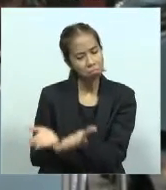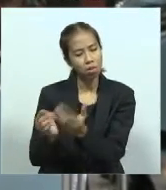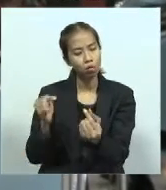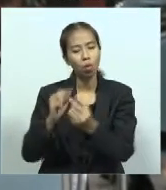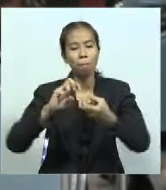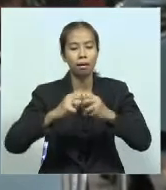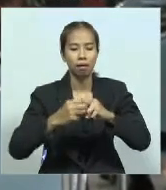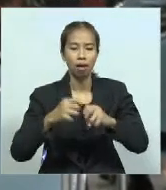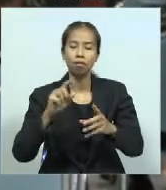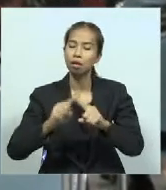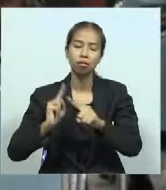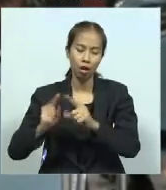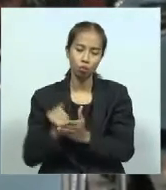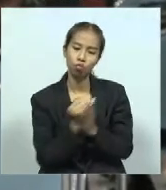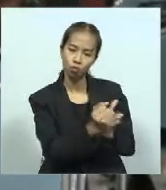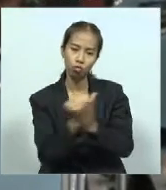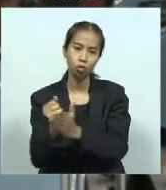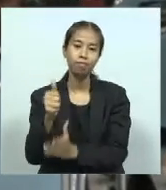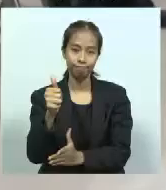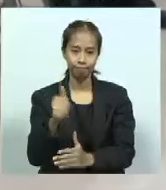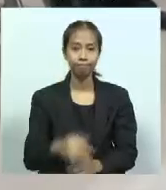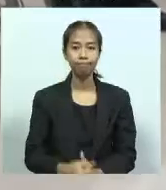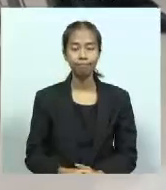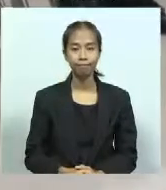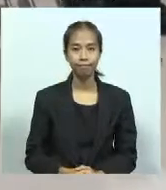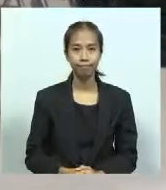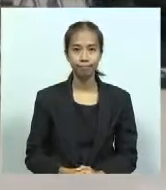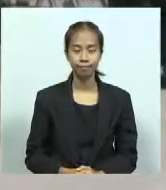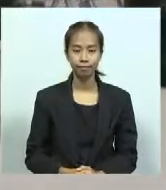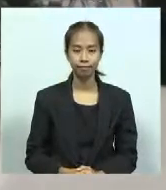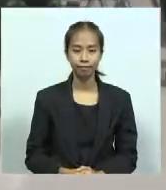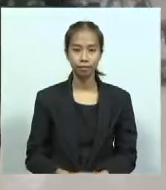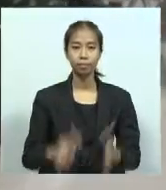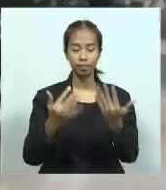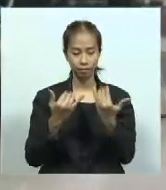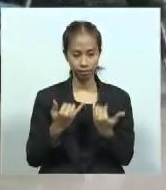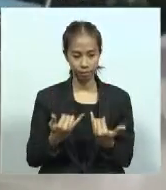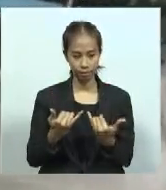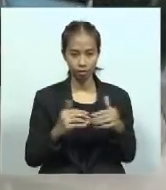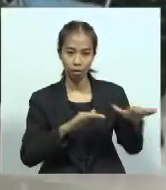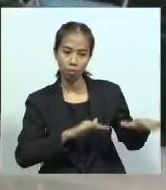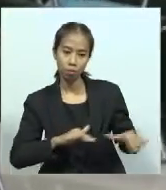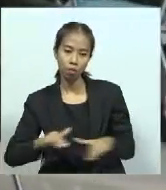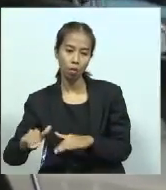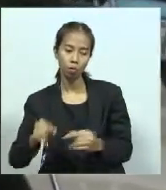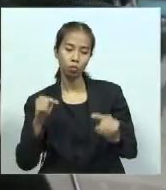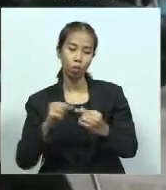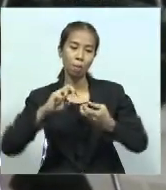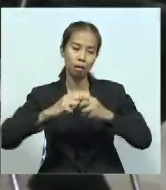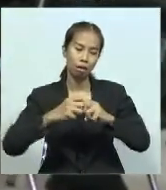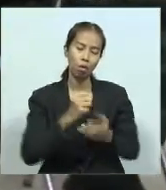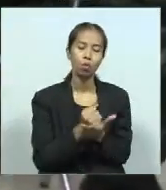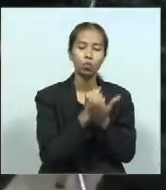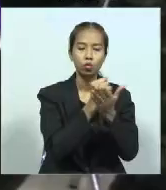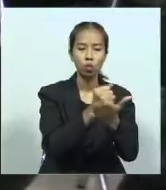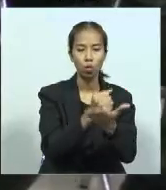าภัยที่เกิดขึ้นในประเทศไทยได้กองกำลังส่วนหนึ่งนะครับ การเตรียมความพร้อมของกำลังพลในการช่วยเหลือผู้ประสบภัยและบรรเท